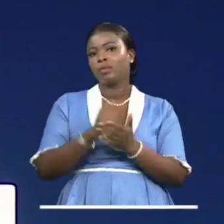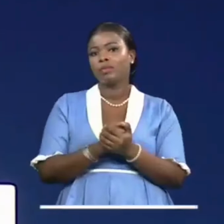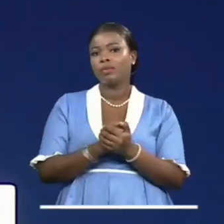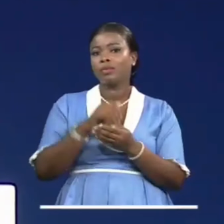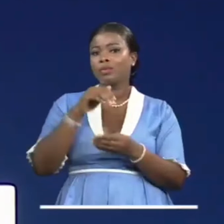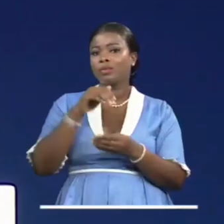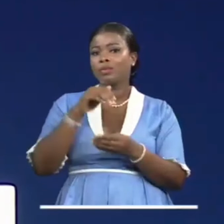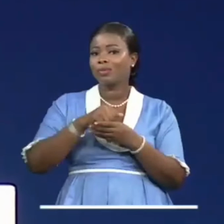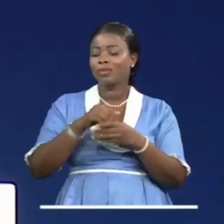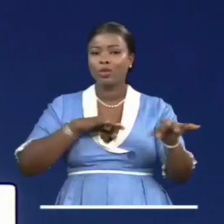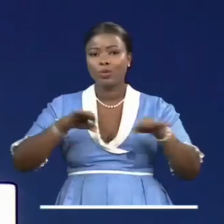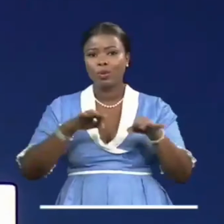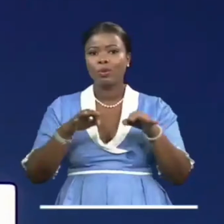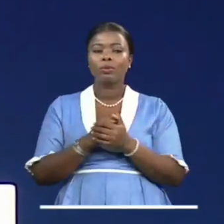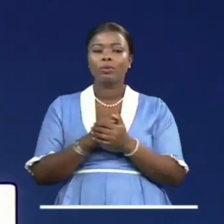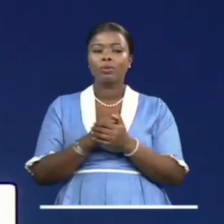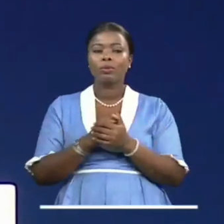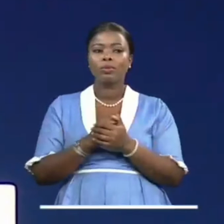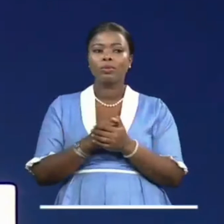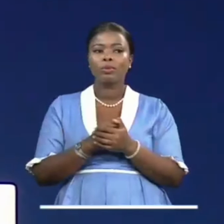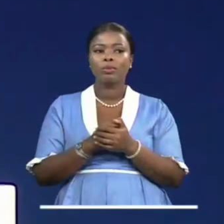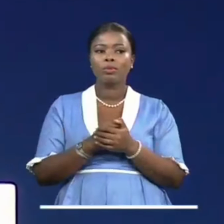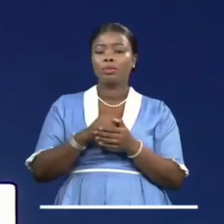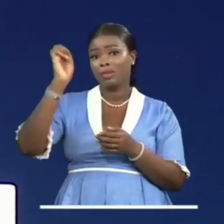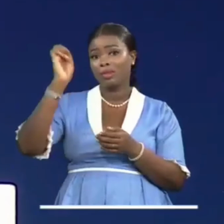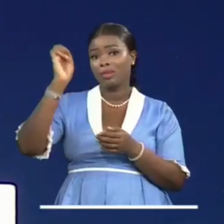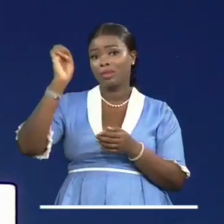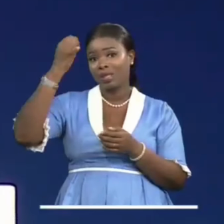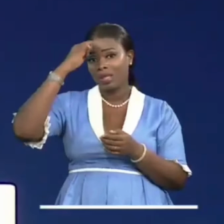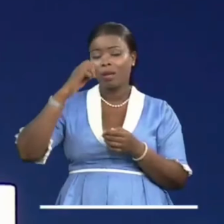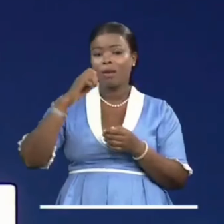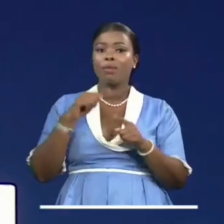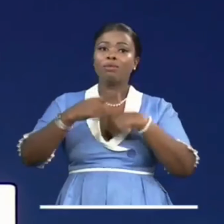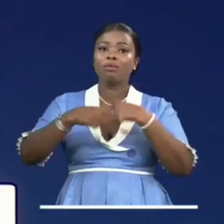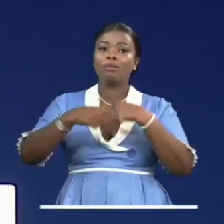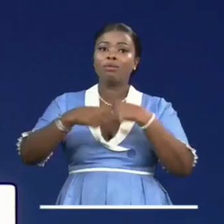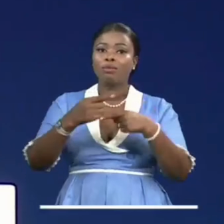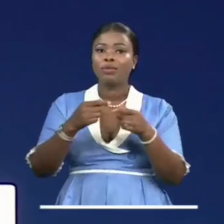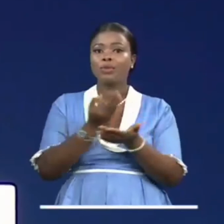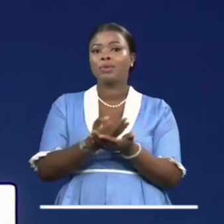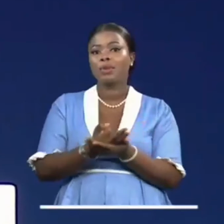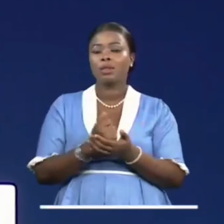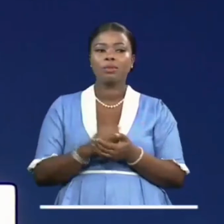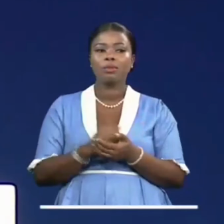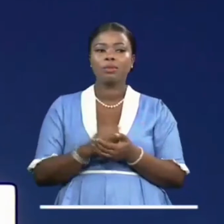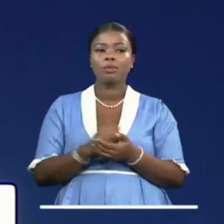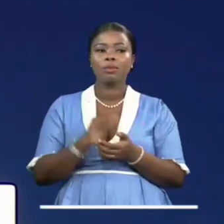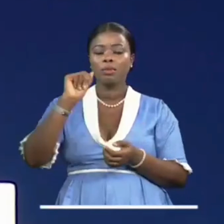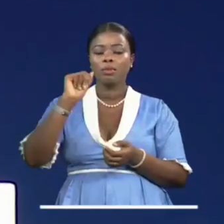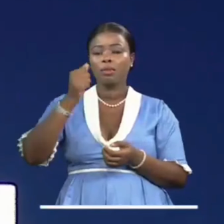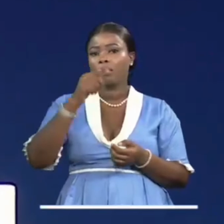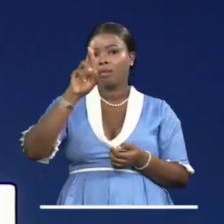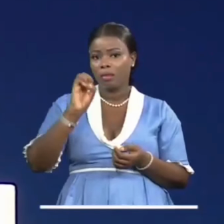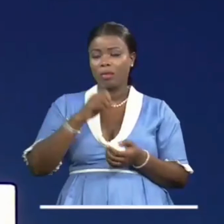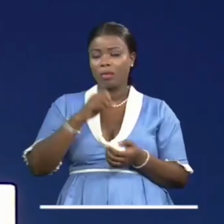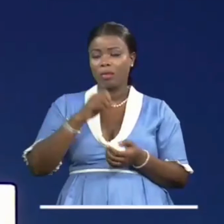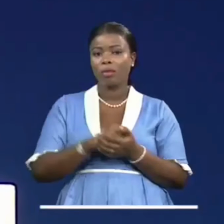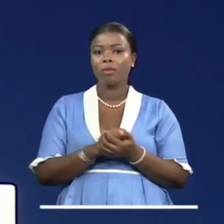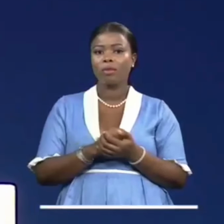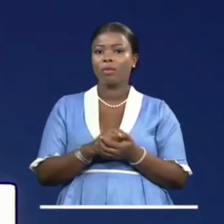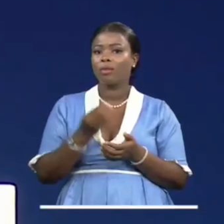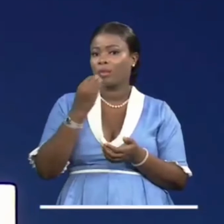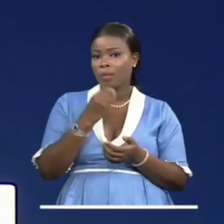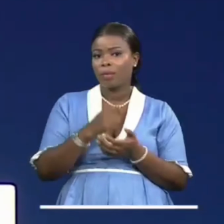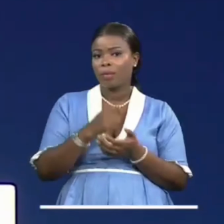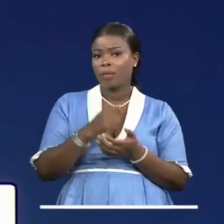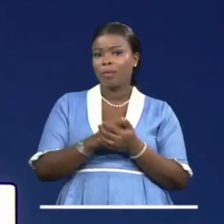moyens l'État va soutenir vraiment le secteur privé pour pouvoir développer des filières dans l'agroalimentaire des filières en réalité on appelle